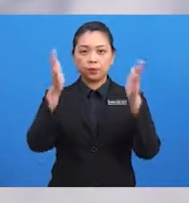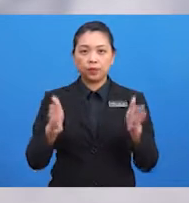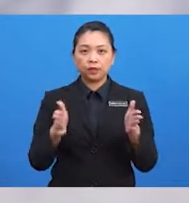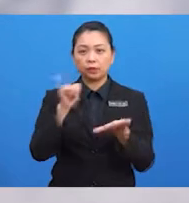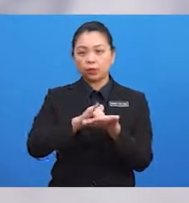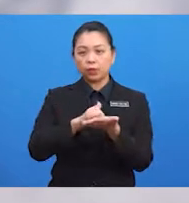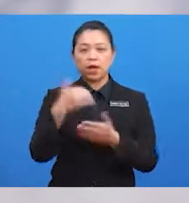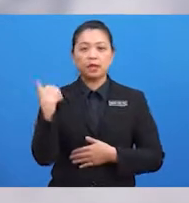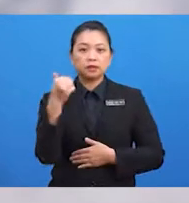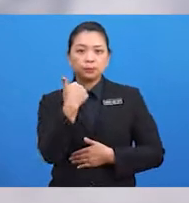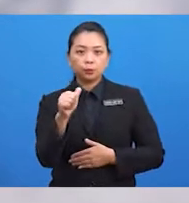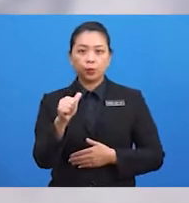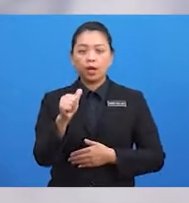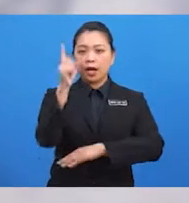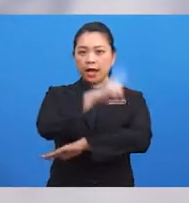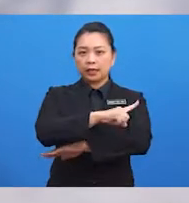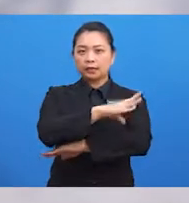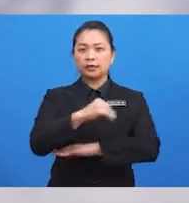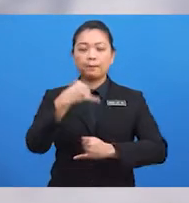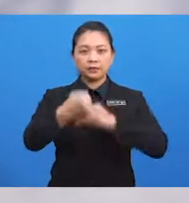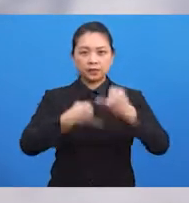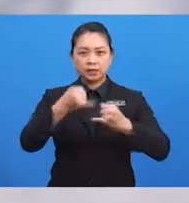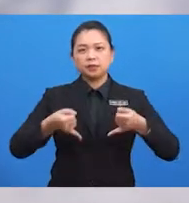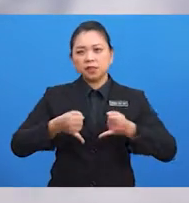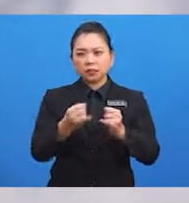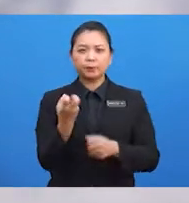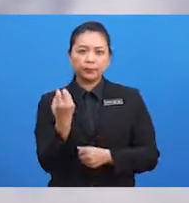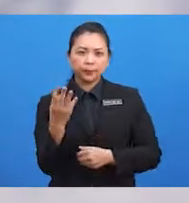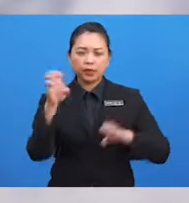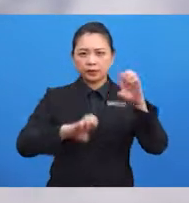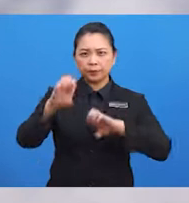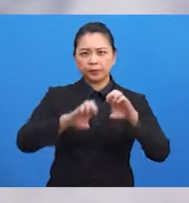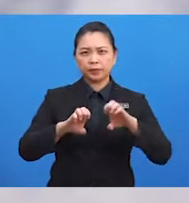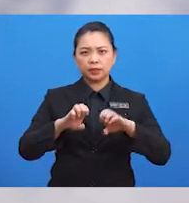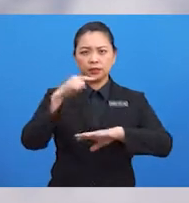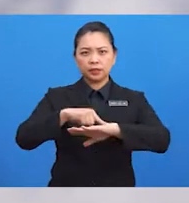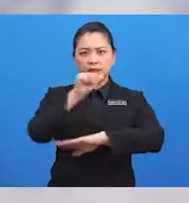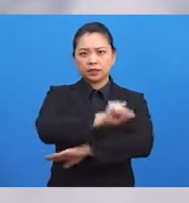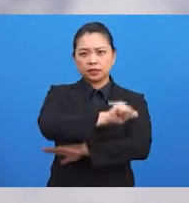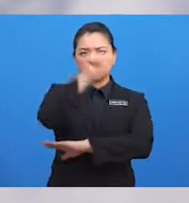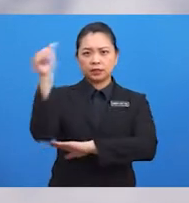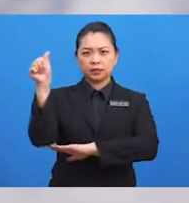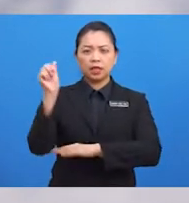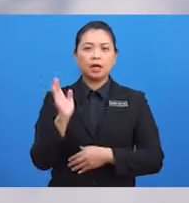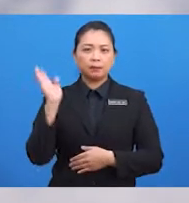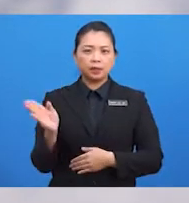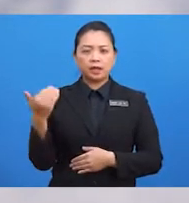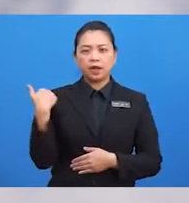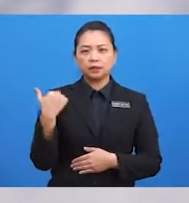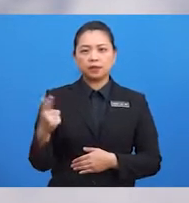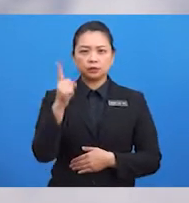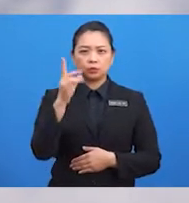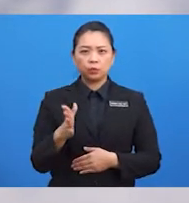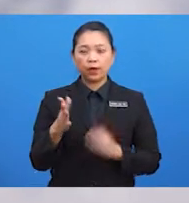hari dan berjaya menjalankan beberapa eksperimen di sana. Beliau juga merupakan seorang